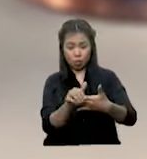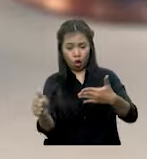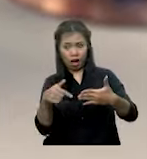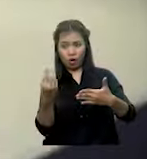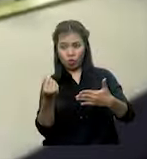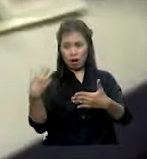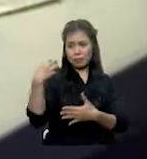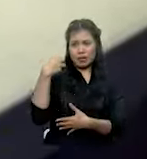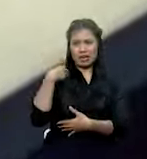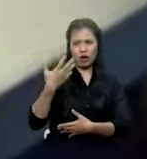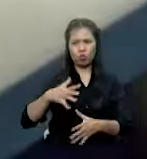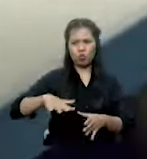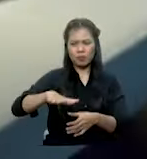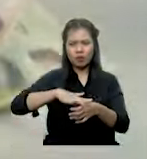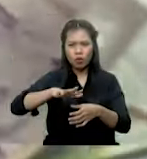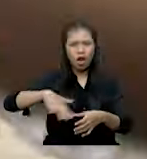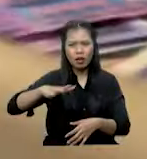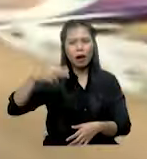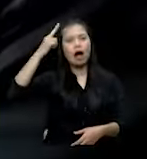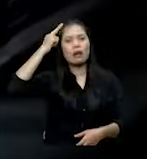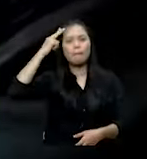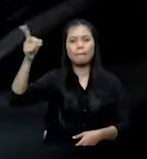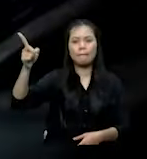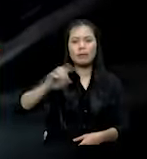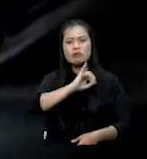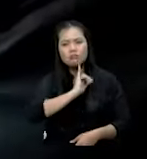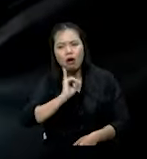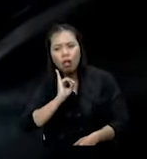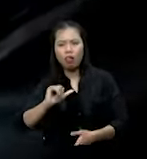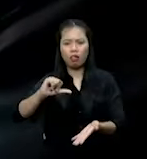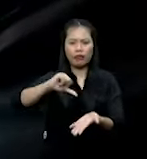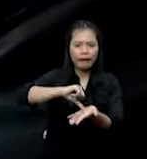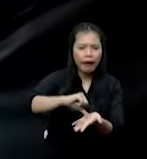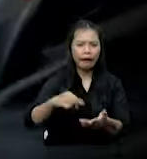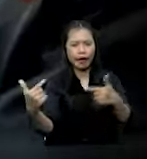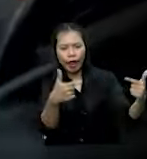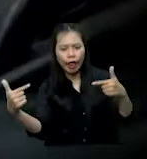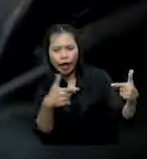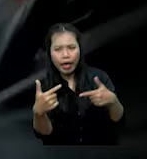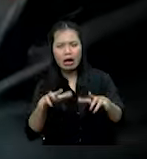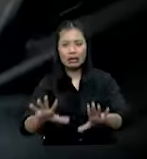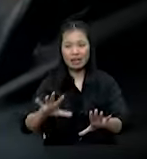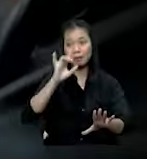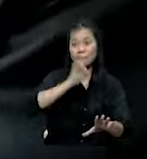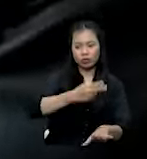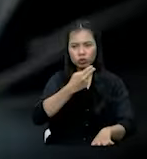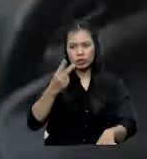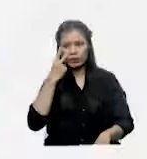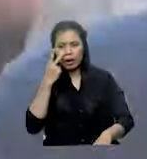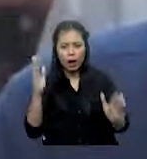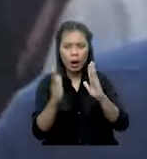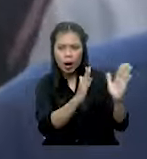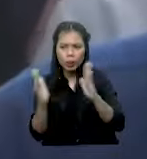ketegangan di Timur Tengah antara Iran dan Israel. Bank Indonesia menegaskan akan terus melakukan intervensi demi menjaga stabilitas